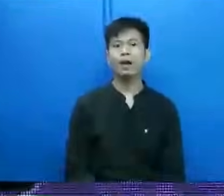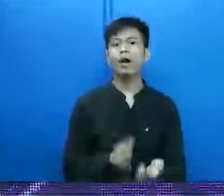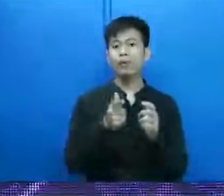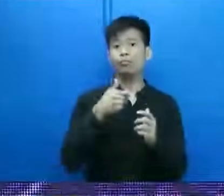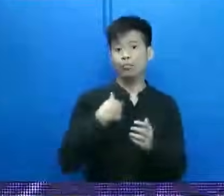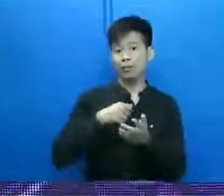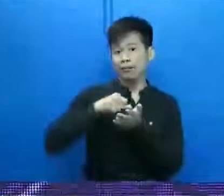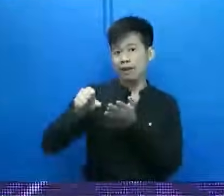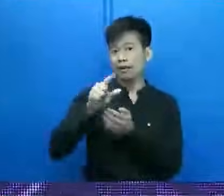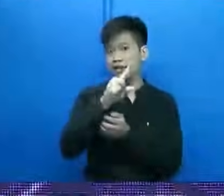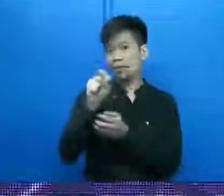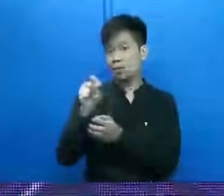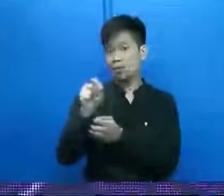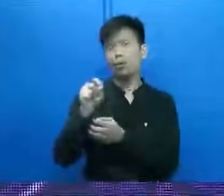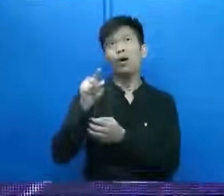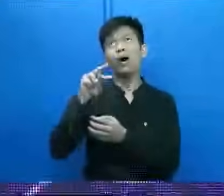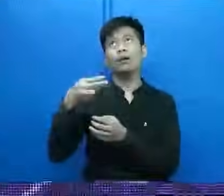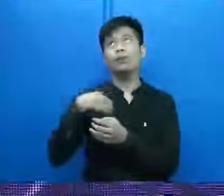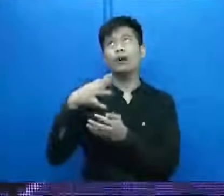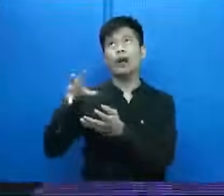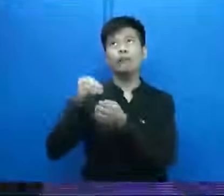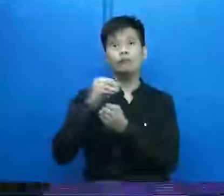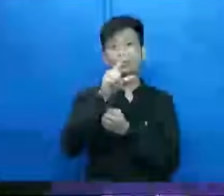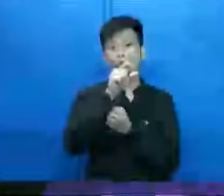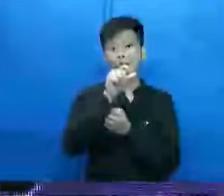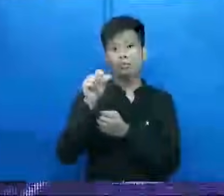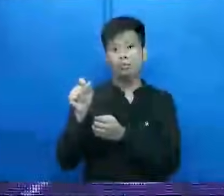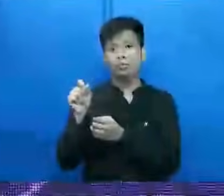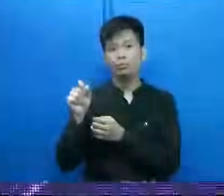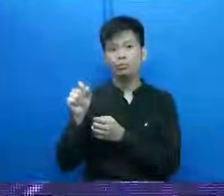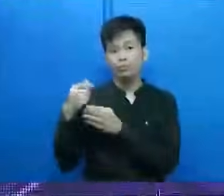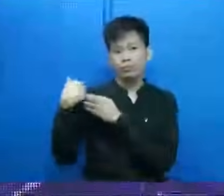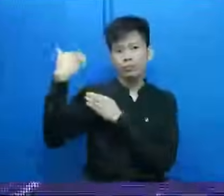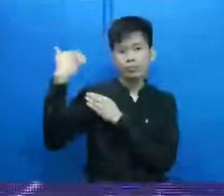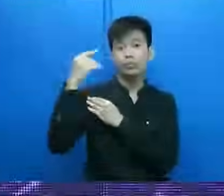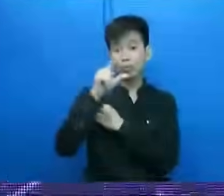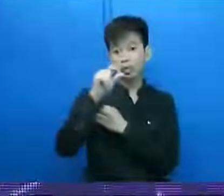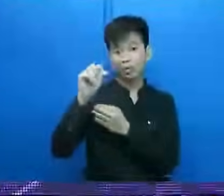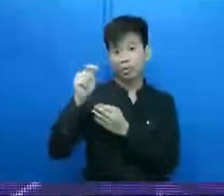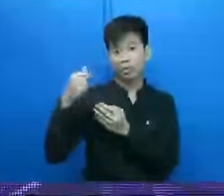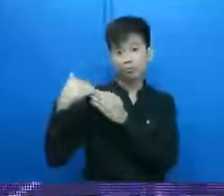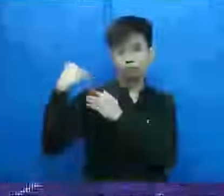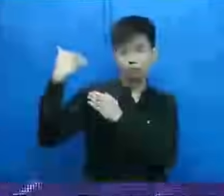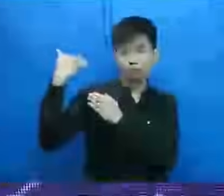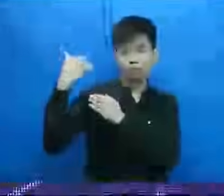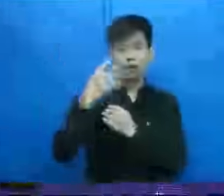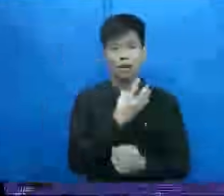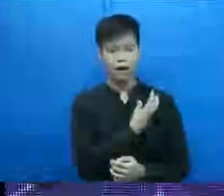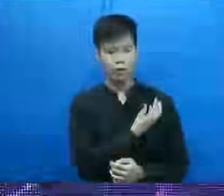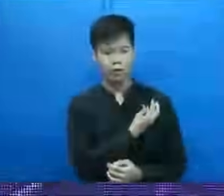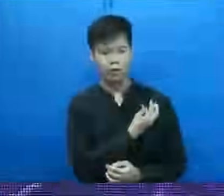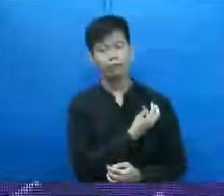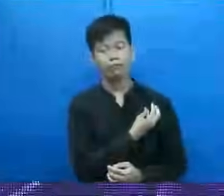infak 1000, saya akan dapat 700.000. Begitu antum infak enggak dapat 700.000, gelisah antum ditinggalkan lagi infak